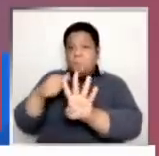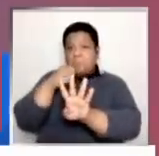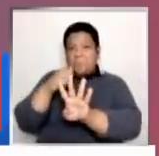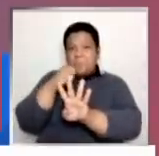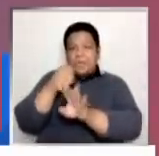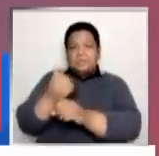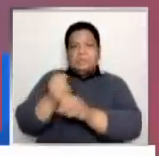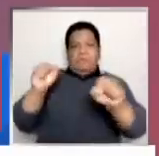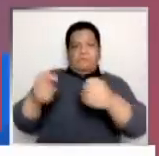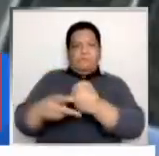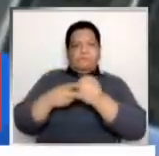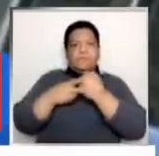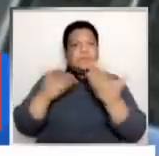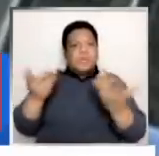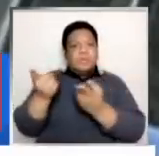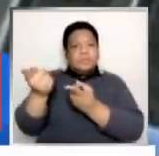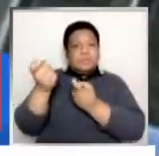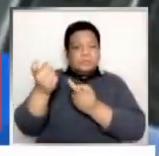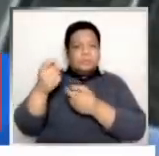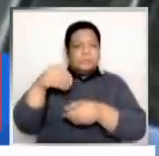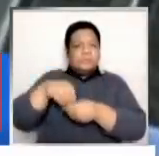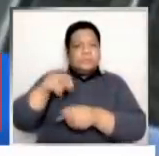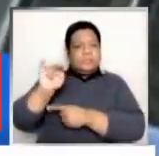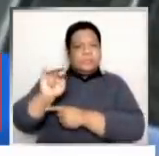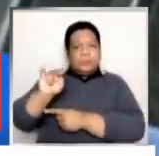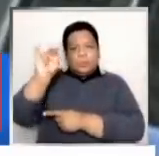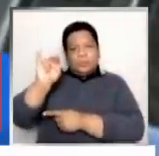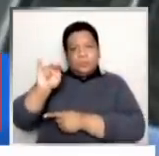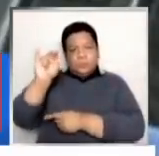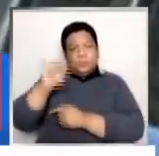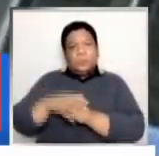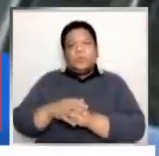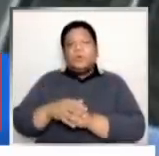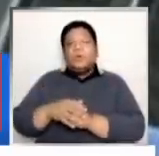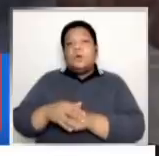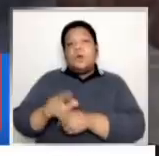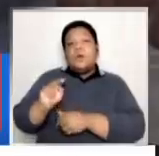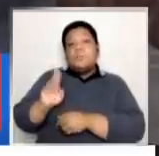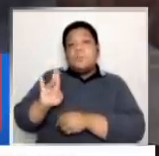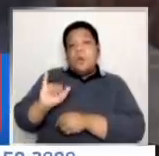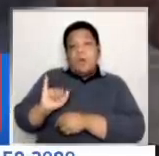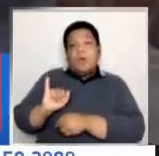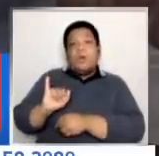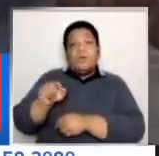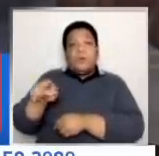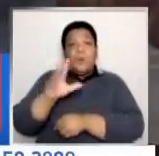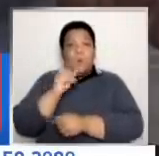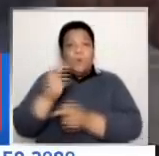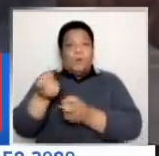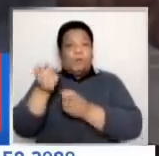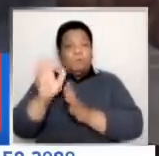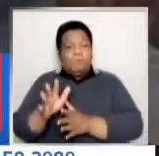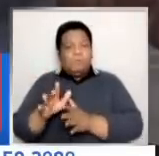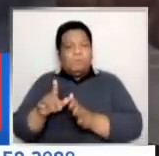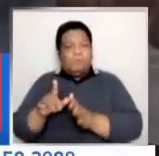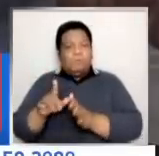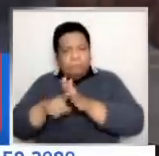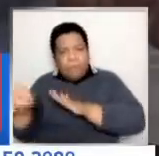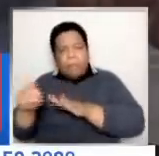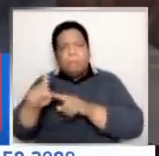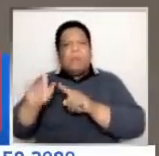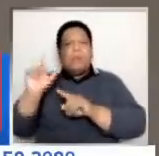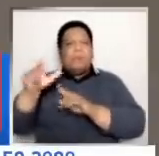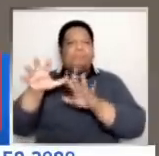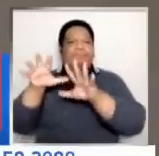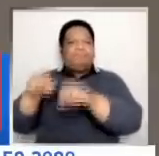sa Marcos, Ilocos Norte. Ayon sa NBI, nagtangka pang tumakas ang umunoy bugaw pero nadakip din kalaunan. Matagal na raw ang operasyon ng